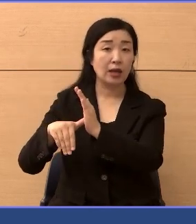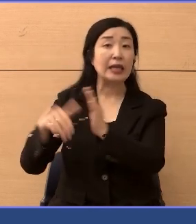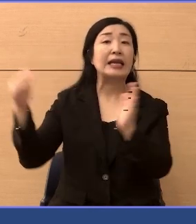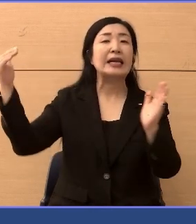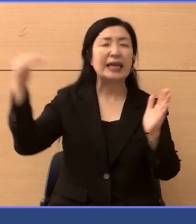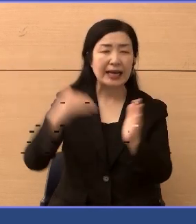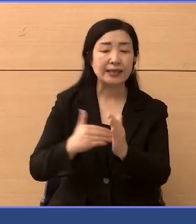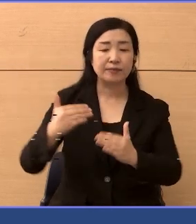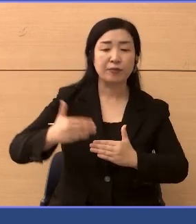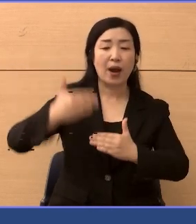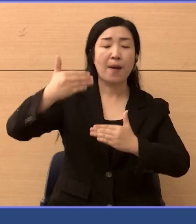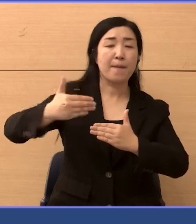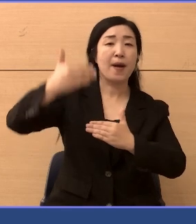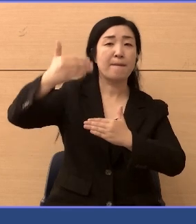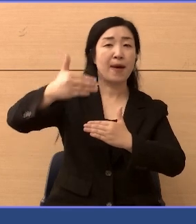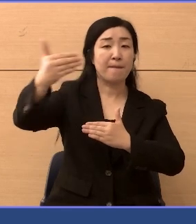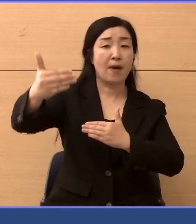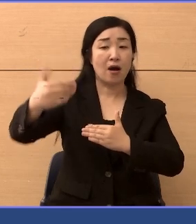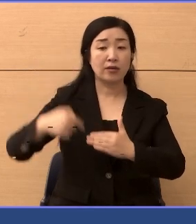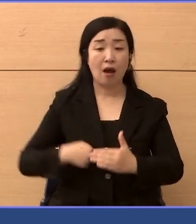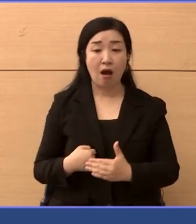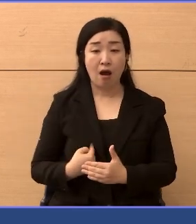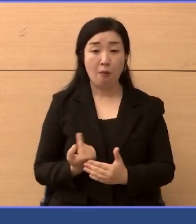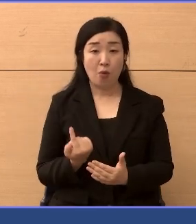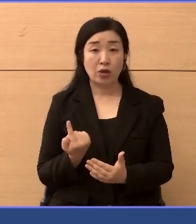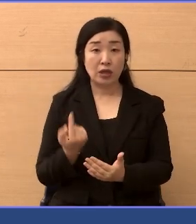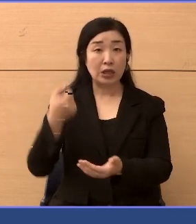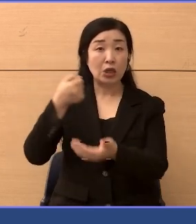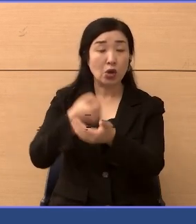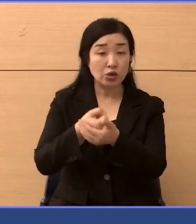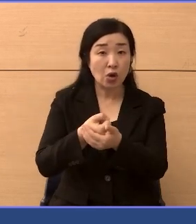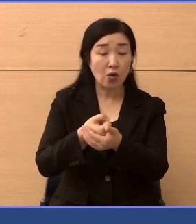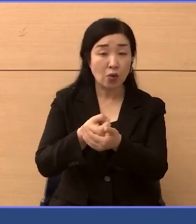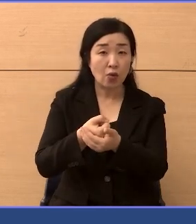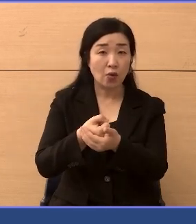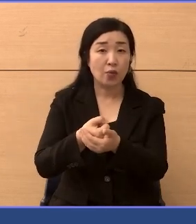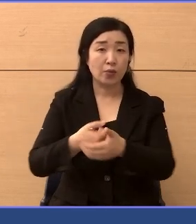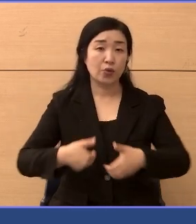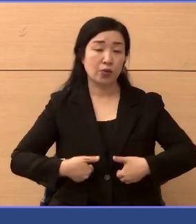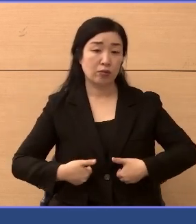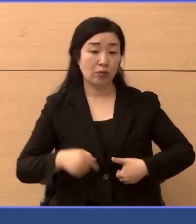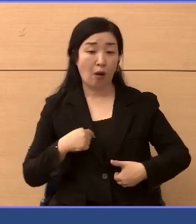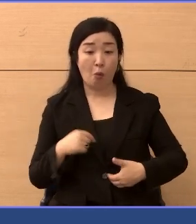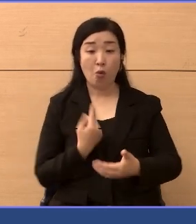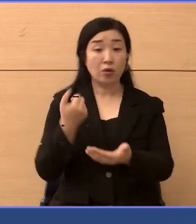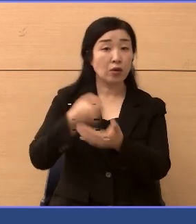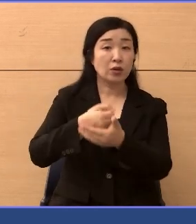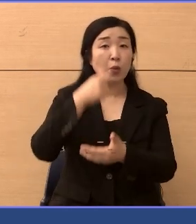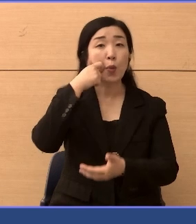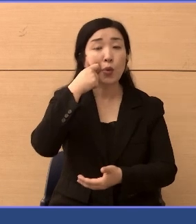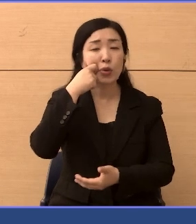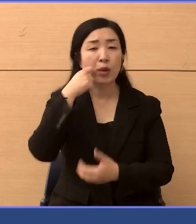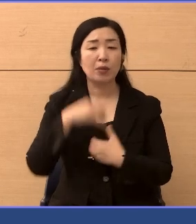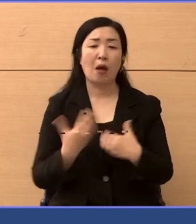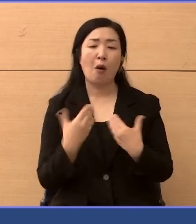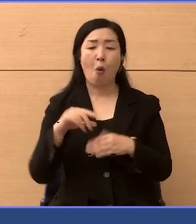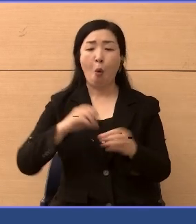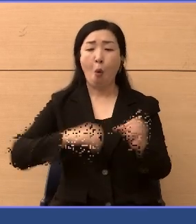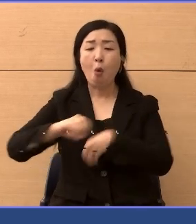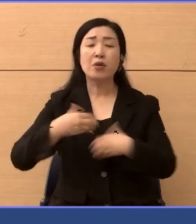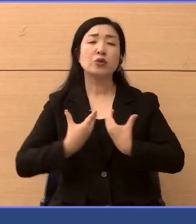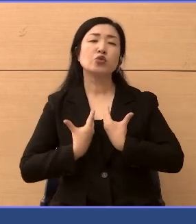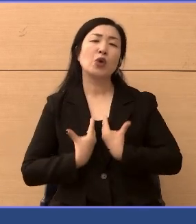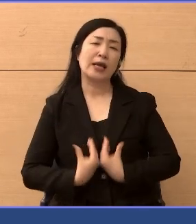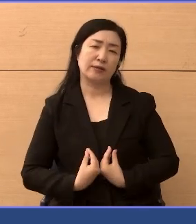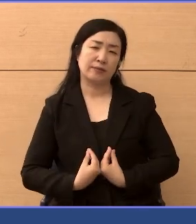사람들을 you. 통해서 And 의사결정을 할 that, 때가 of 있습니다. course, 자신이 can lead to 의사결정을 안 하게 frustration, and we 되죠. need 그렇게 to 되면 work with the 자신들이 individual 좌절감을 to 갖게 make sure 됩니다. 그렇기